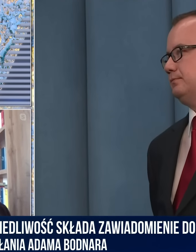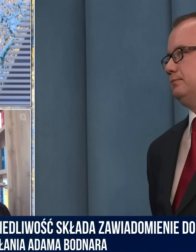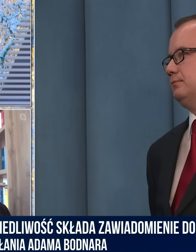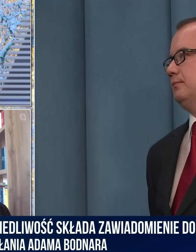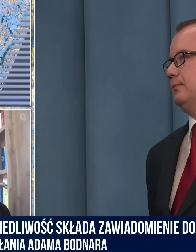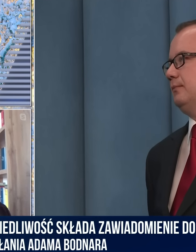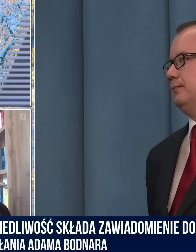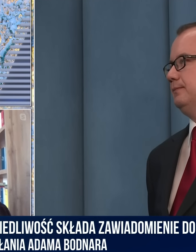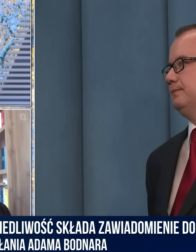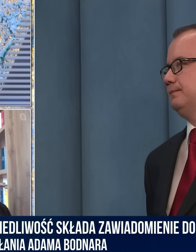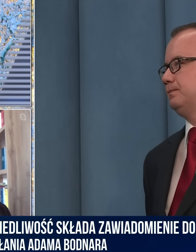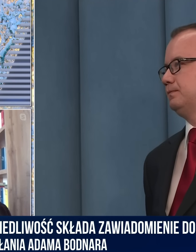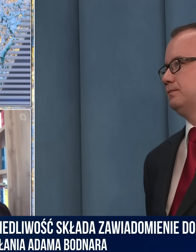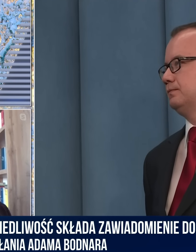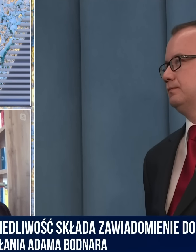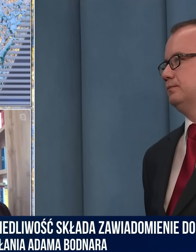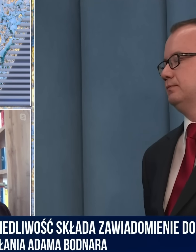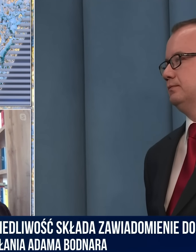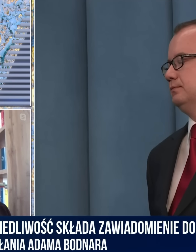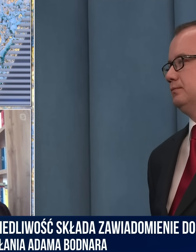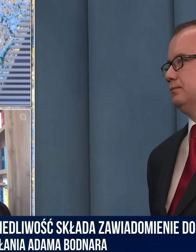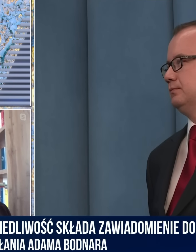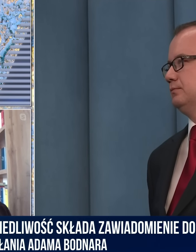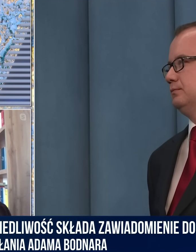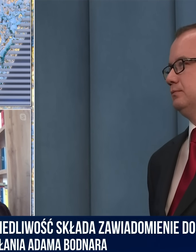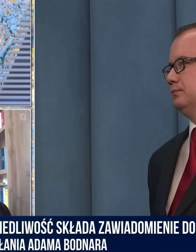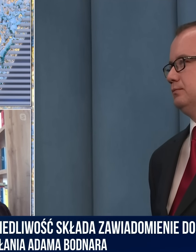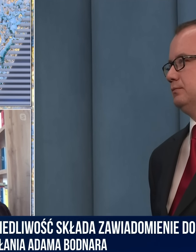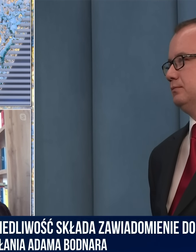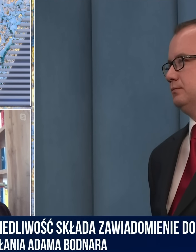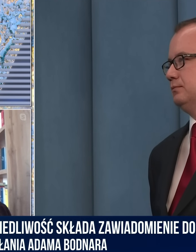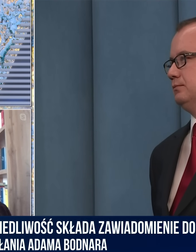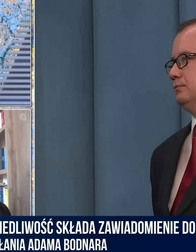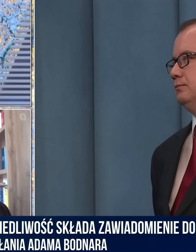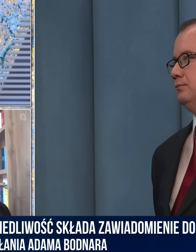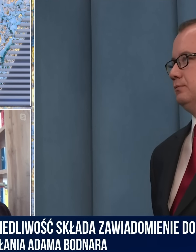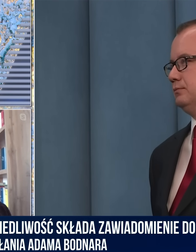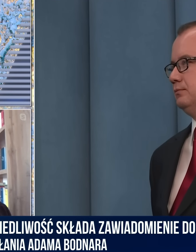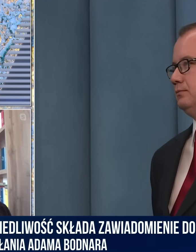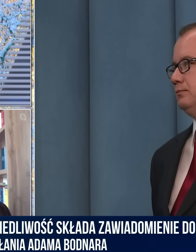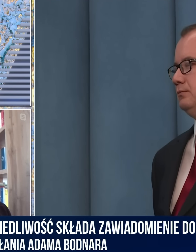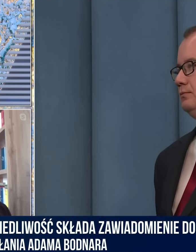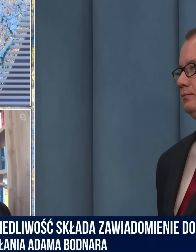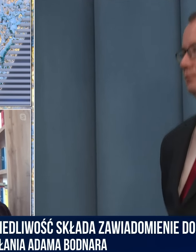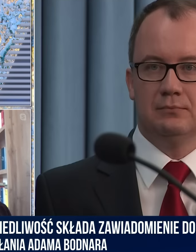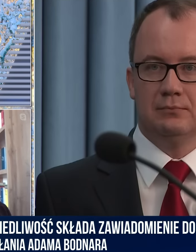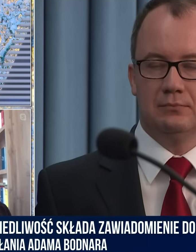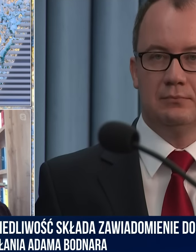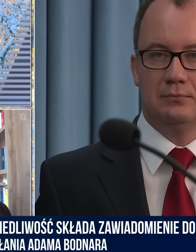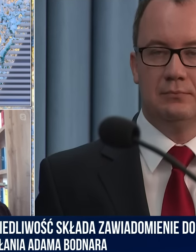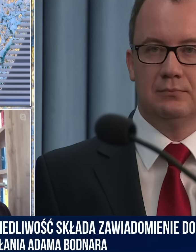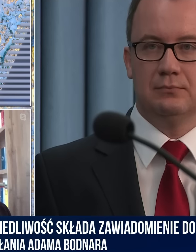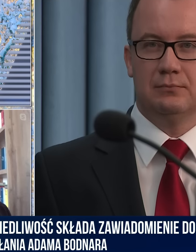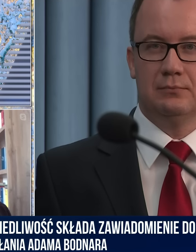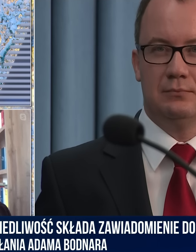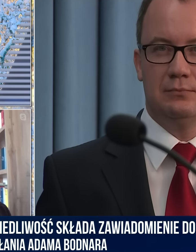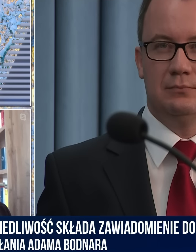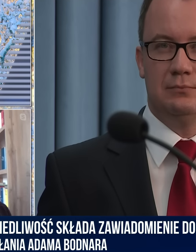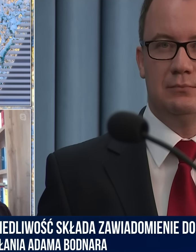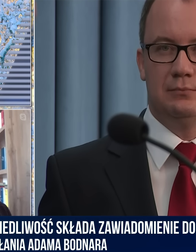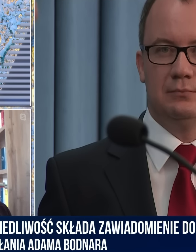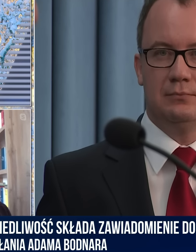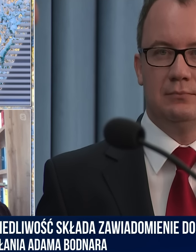przyszłością i tak jak Aleksander Kwaśniewski w 1995 roku, prawda, powie, że wybierzmy przyszłość,